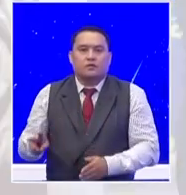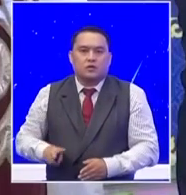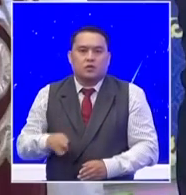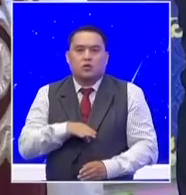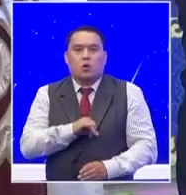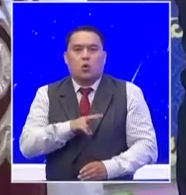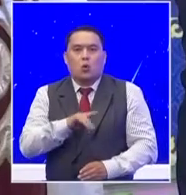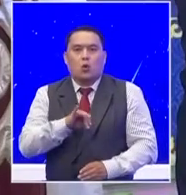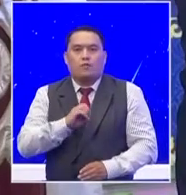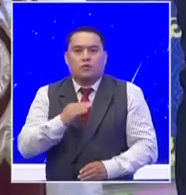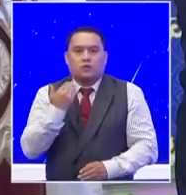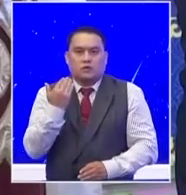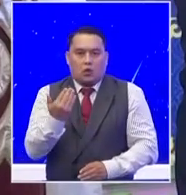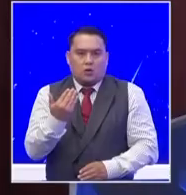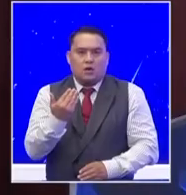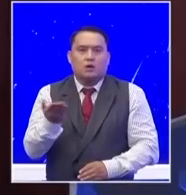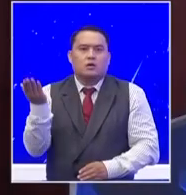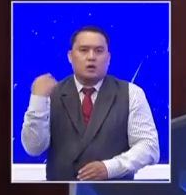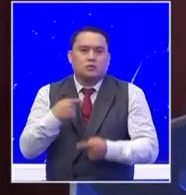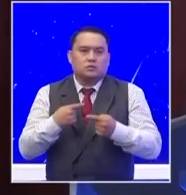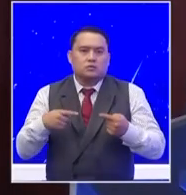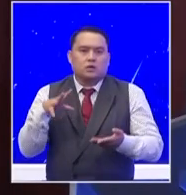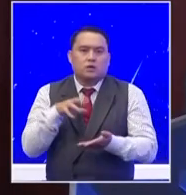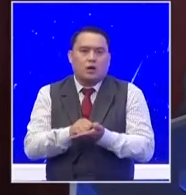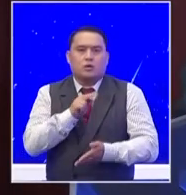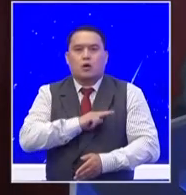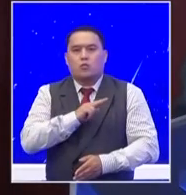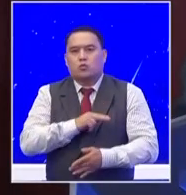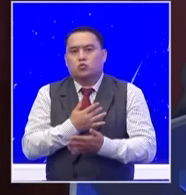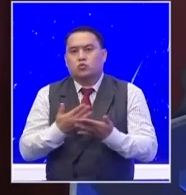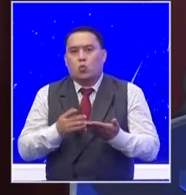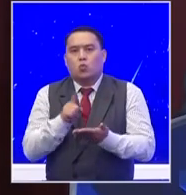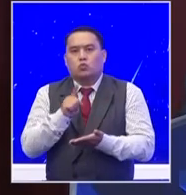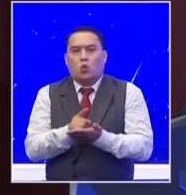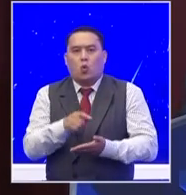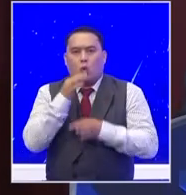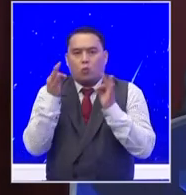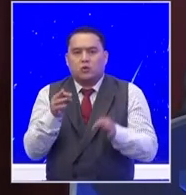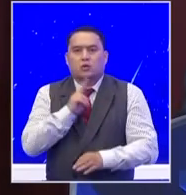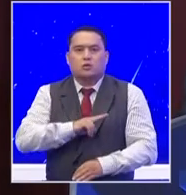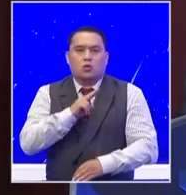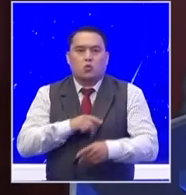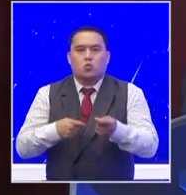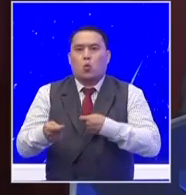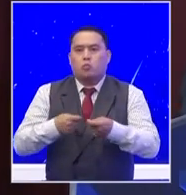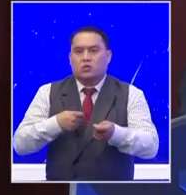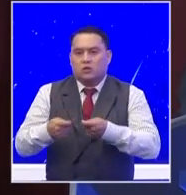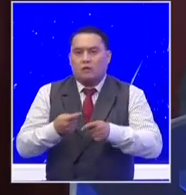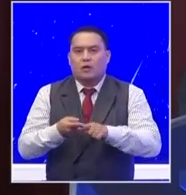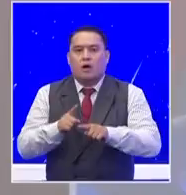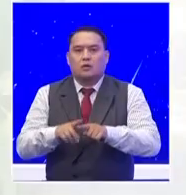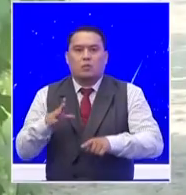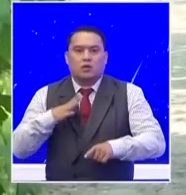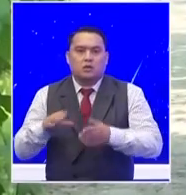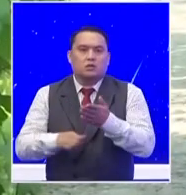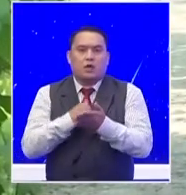ТО «Кирзавод-1». В разные годы занимал несколько должностей и имел богатый опыт работы на руководящих позициях.